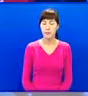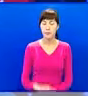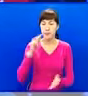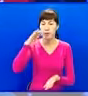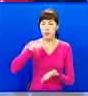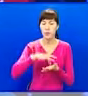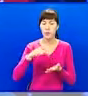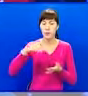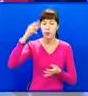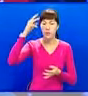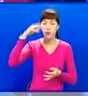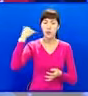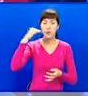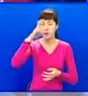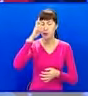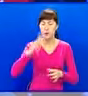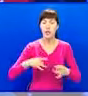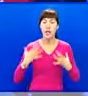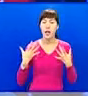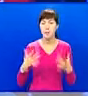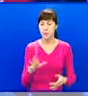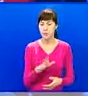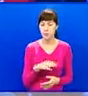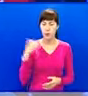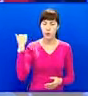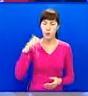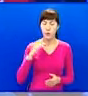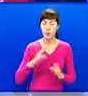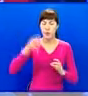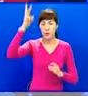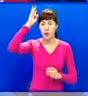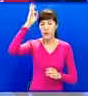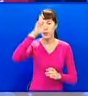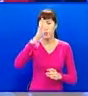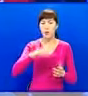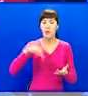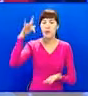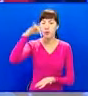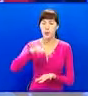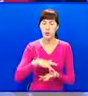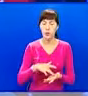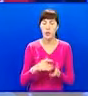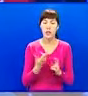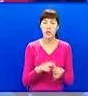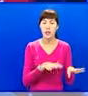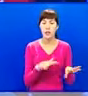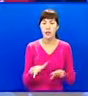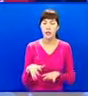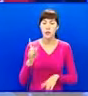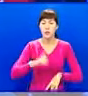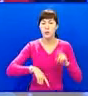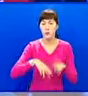Шымкетте түркітілдес елдердің ынтымақтастық мерекесі атап өтілді. Түркістан түркі әлемінің мәдени астанасы жылы аясында ұйымдастырылған шараға